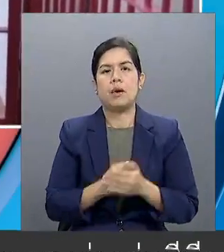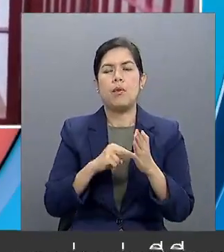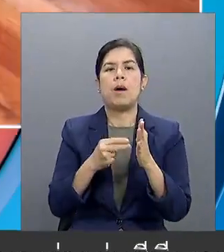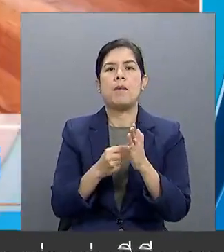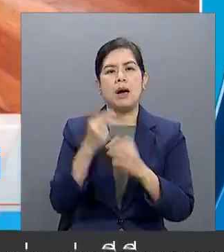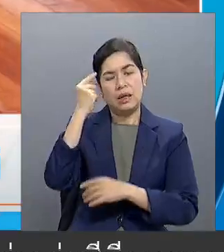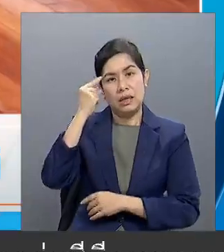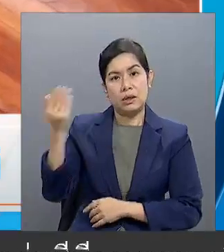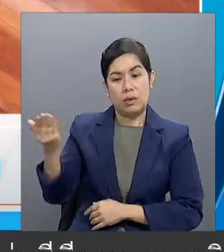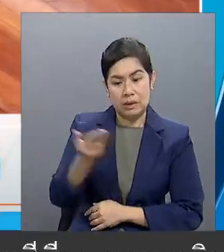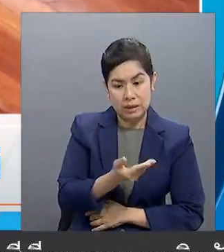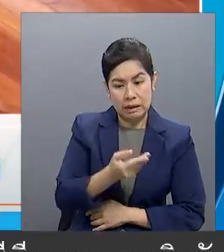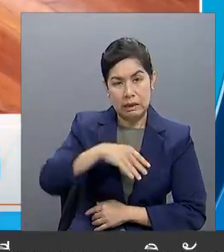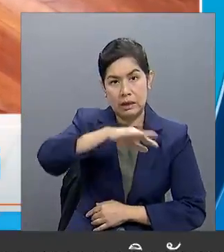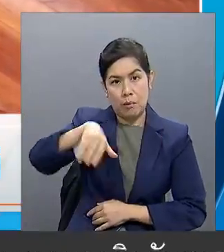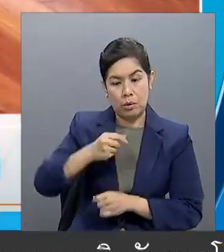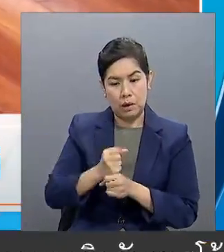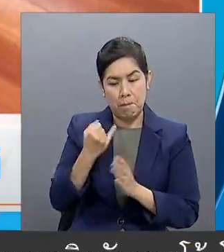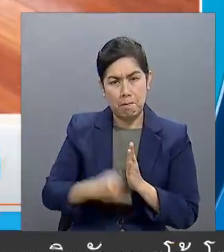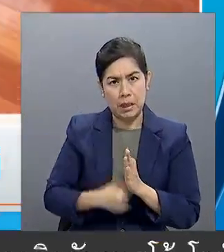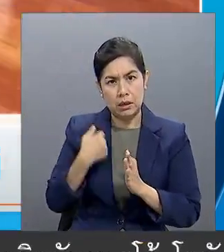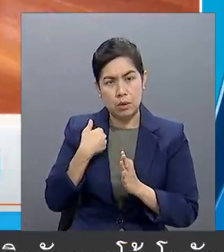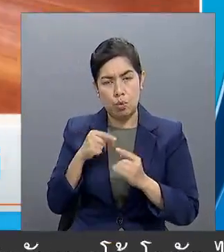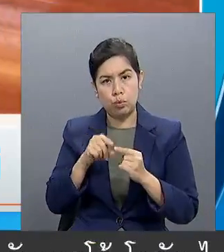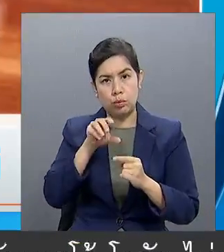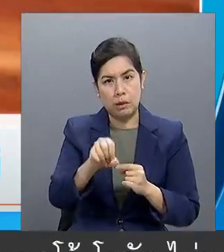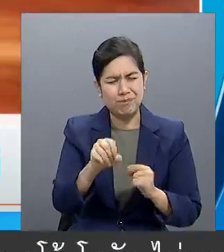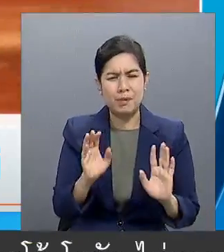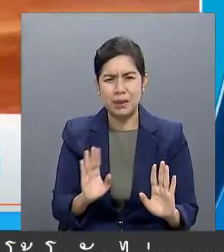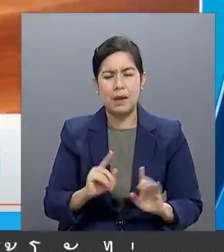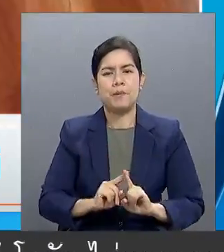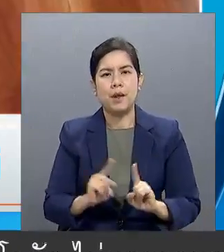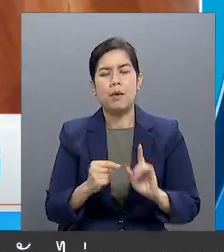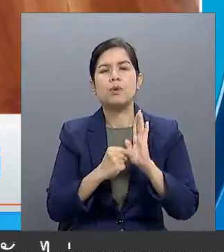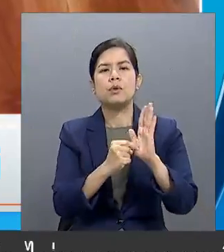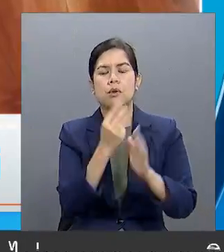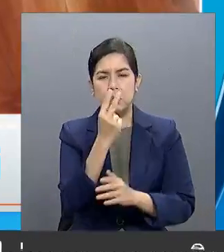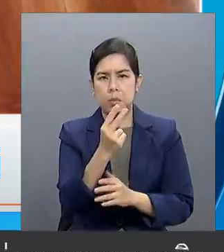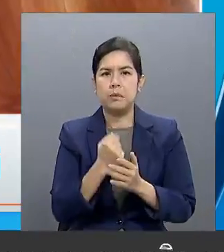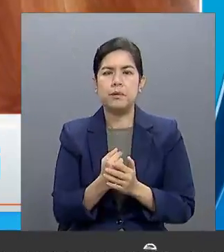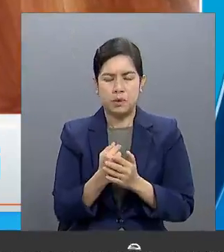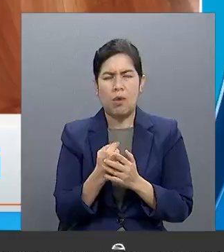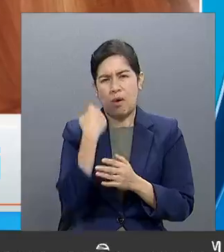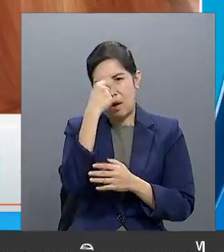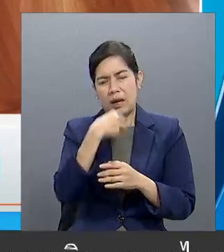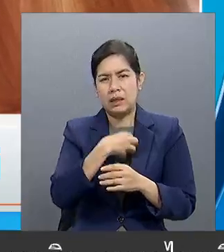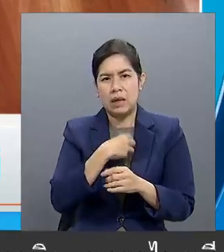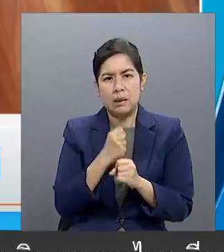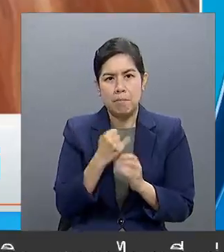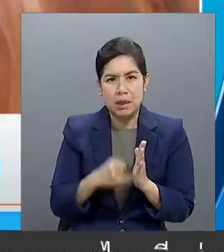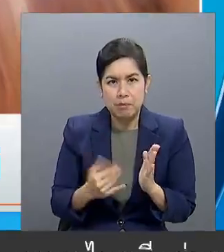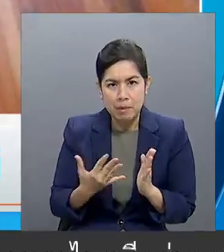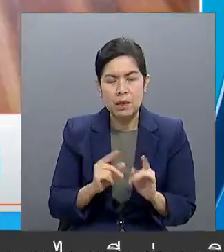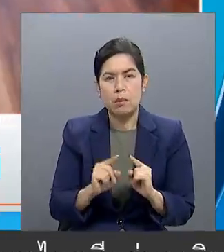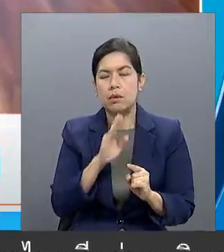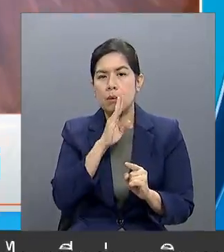ยู่พอดีเราไม่ได้เชิญชวนนะครับเรานำเสนอไงให้เป็นตัวอย่างนะครับเพราะว่าแน่นอนไม่มีใครอยากทำผิดหรอกแต่ถ้าเกิดทำผิดขึ้นมาเนี่ยนะครับก็ถือว่าเป็นการดูแ